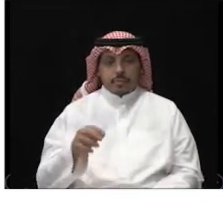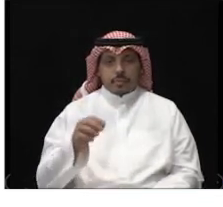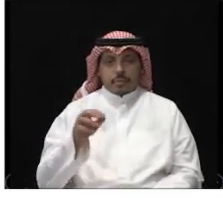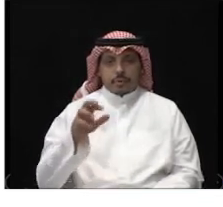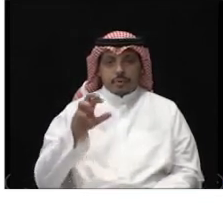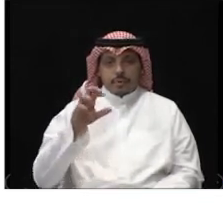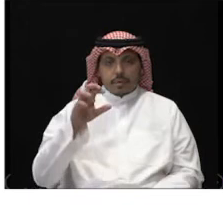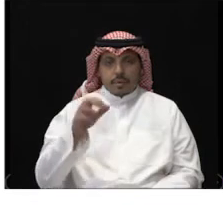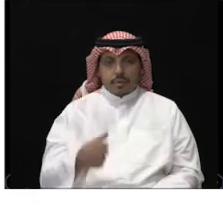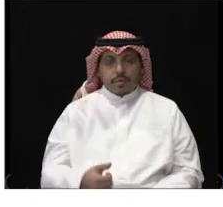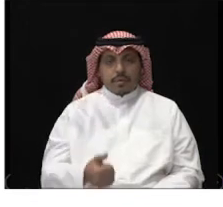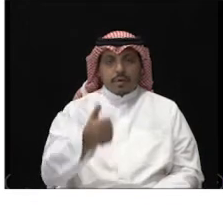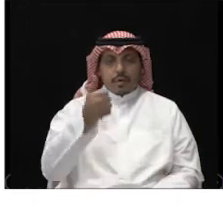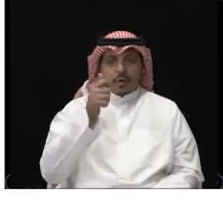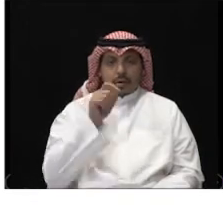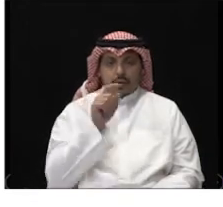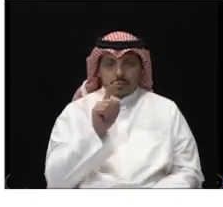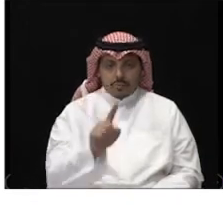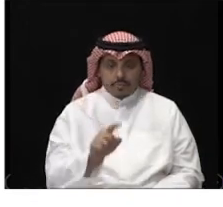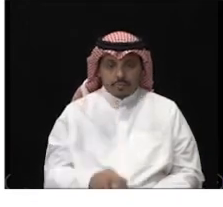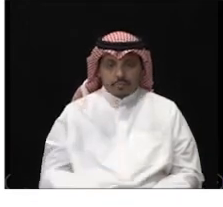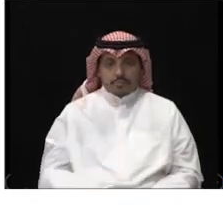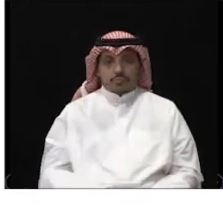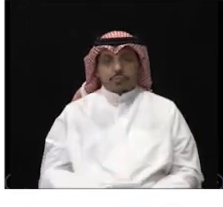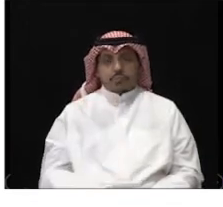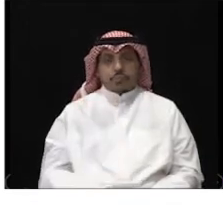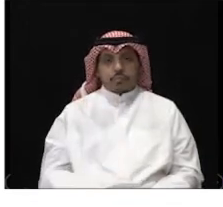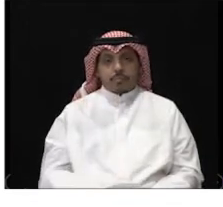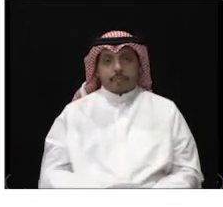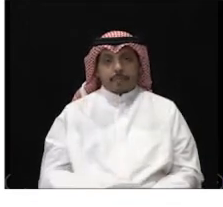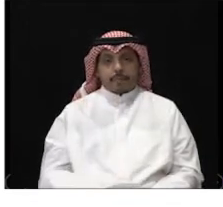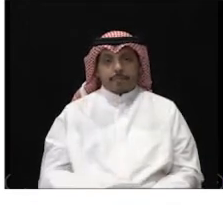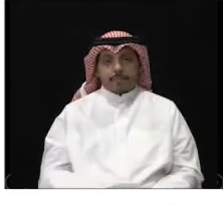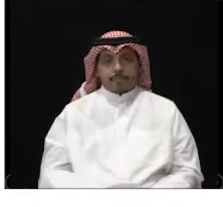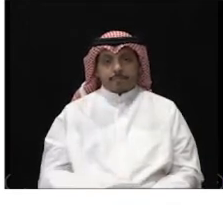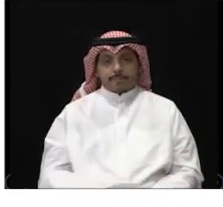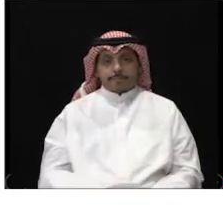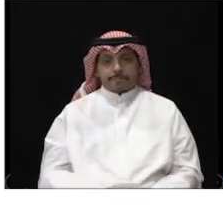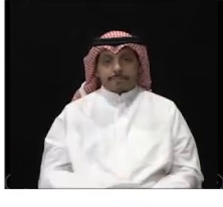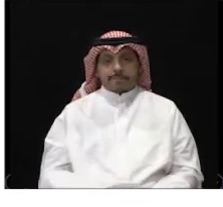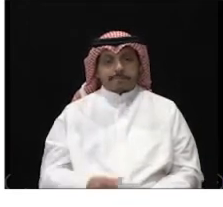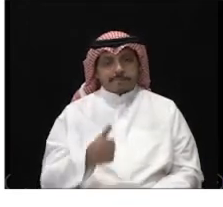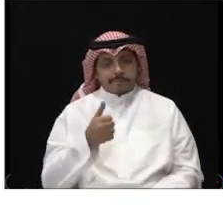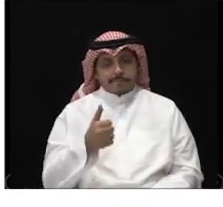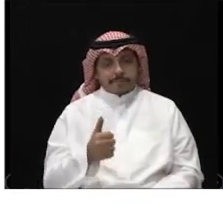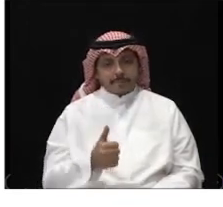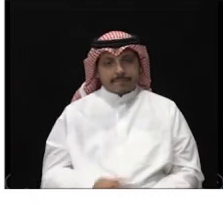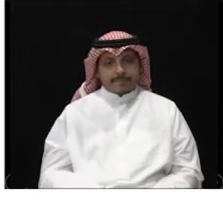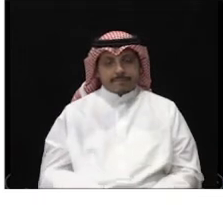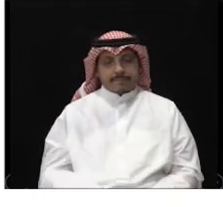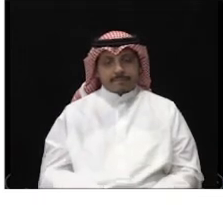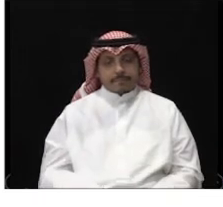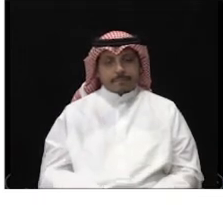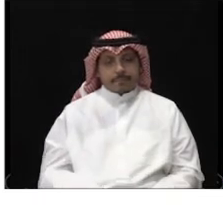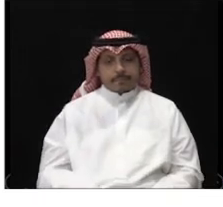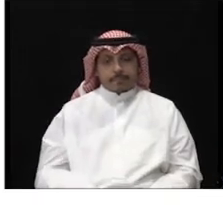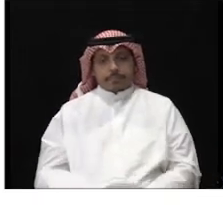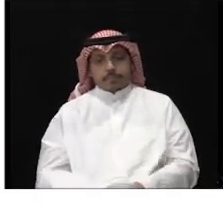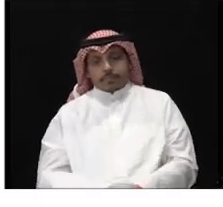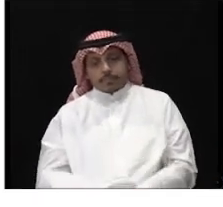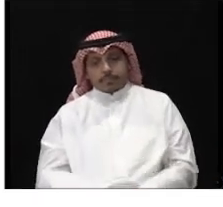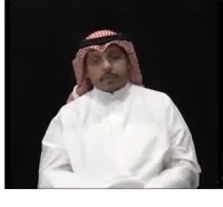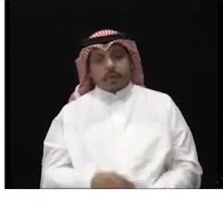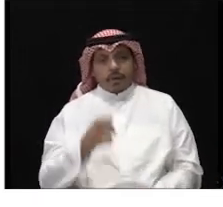ذاب، لا نقول ذب، ذاب، ذاب، أحسنتم، رائعون. الآن لابد بأنكم قد